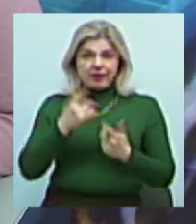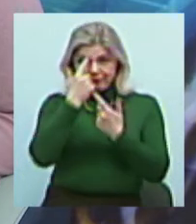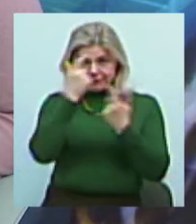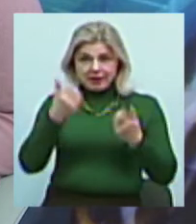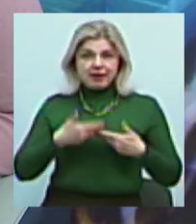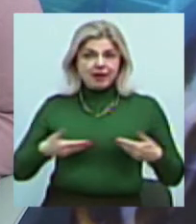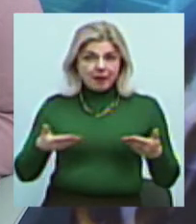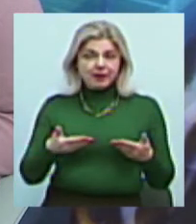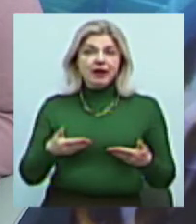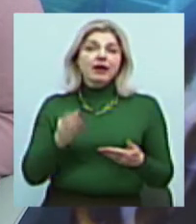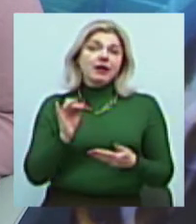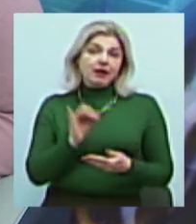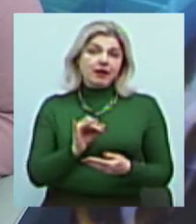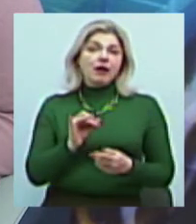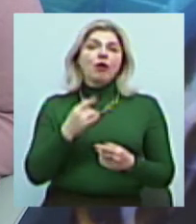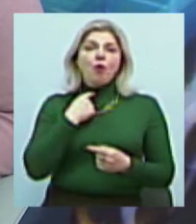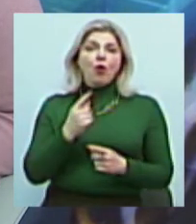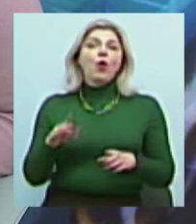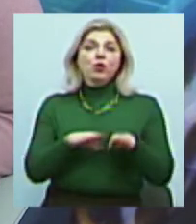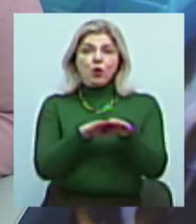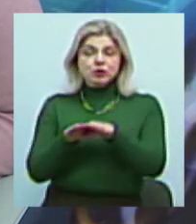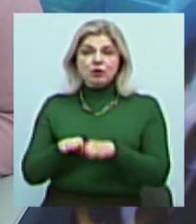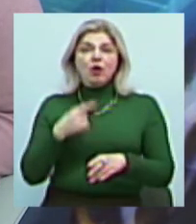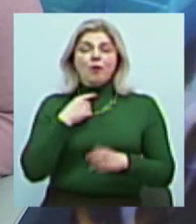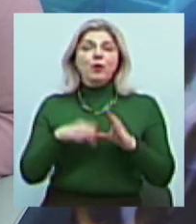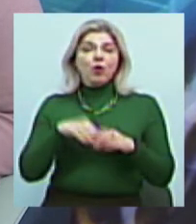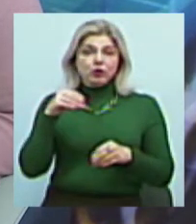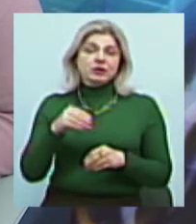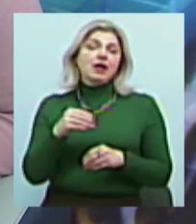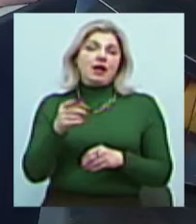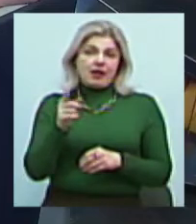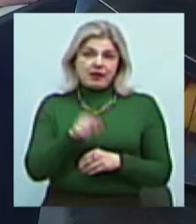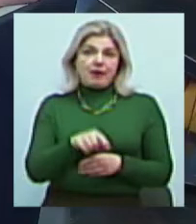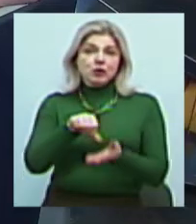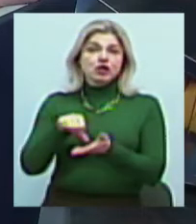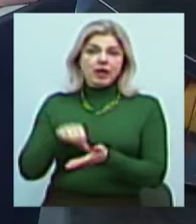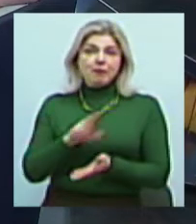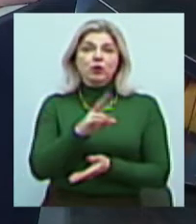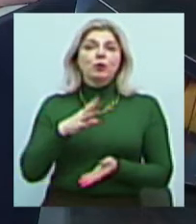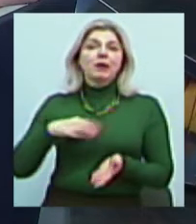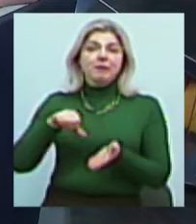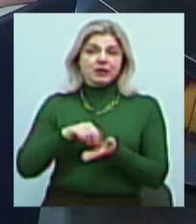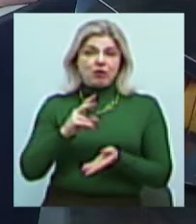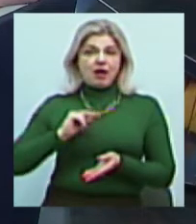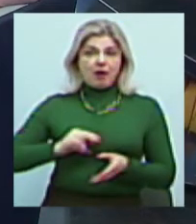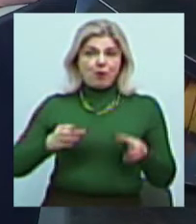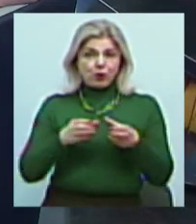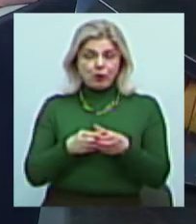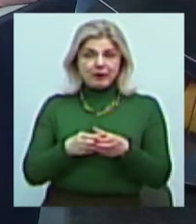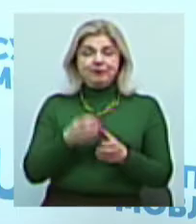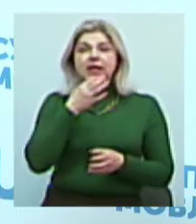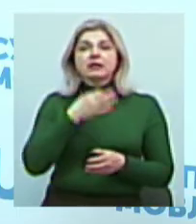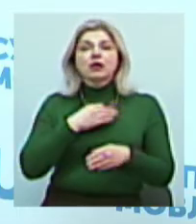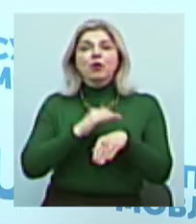нами і одноголосно проголосовано членами, які були присутні на даній робочій групі. А скажіть, будь ласка, скільки